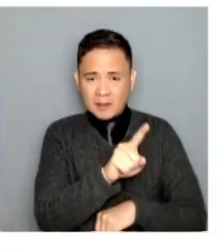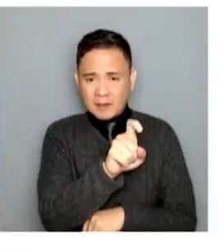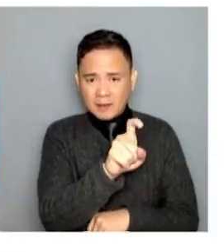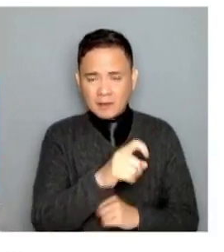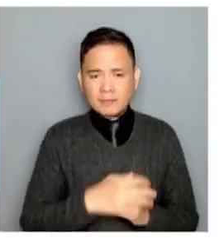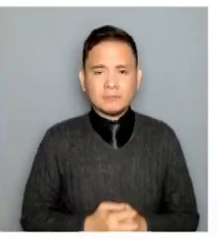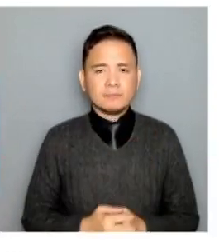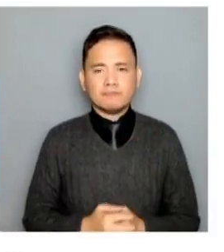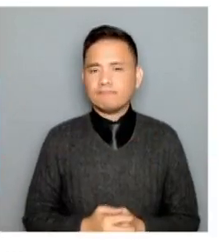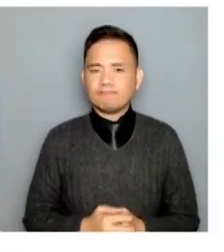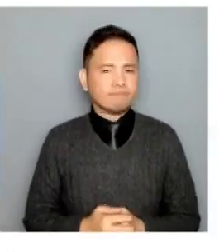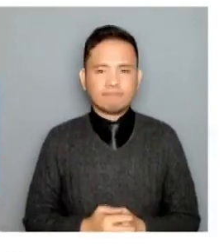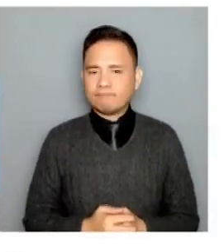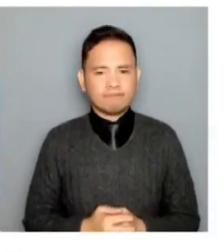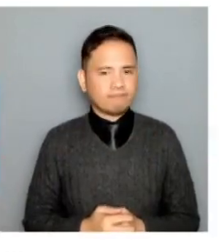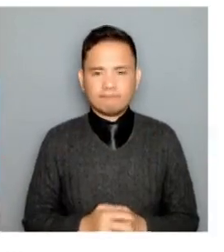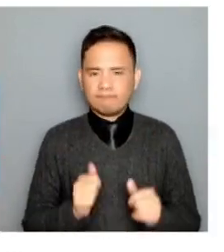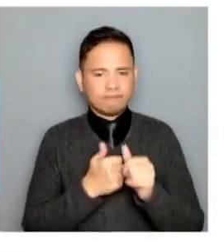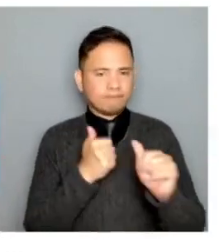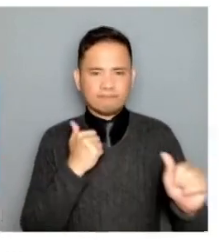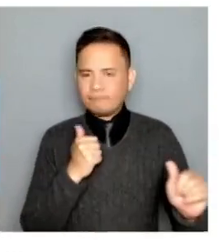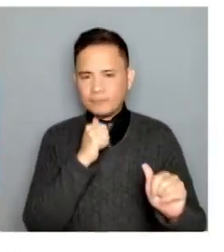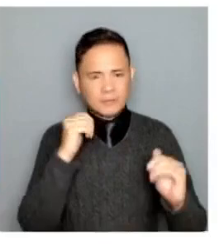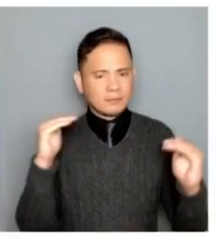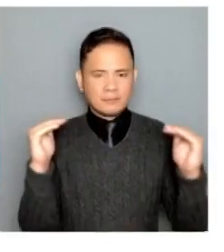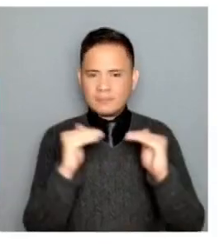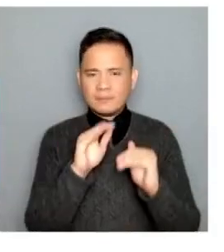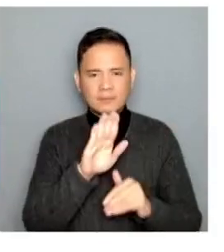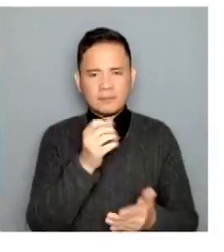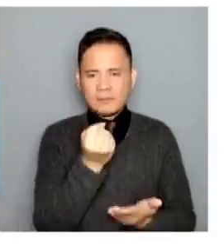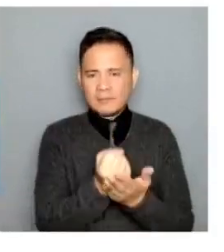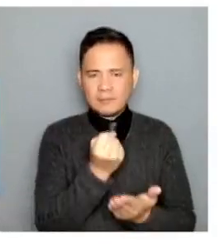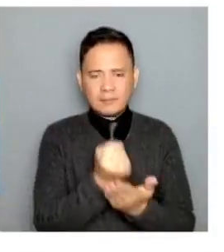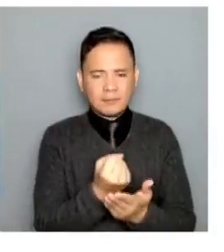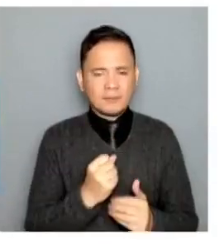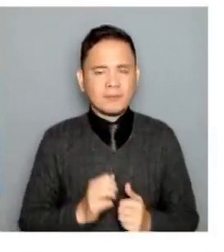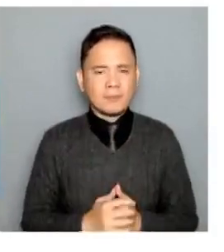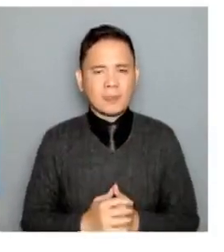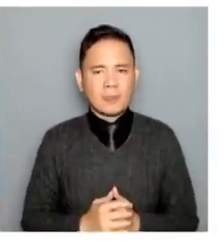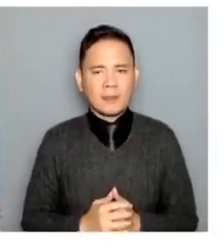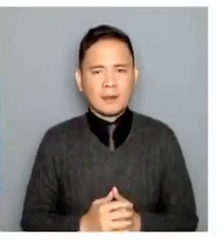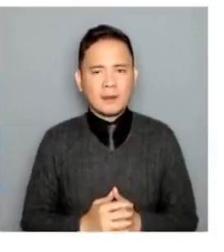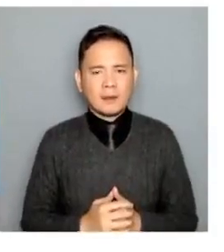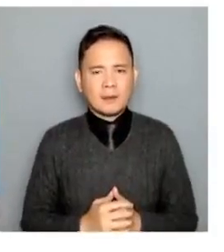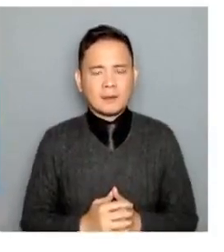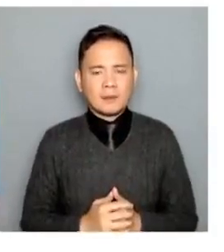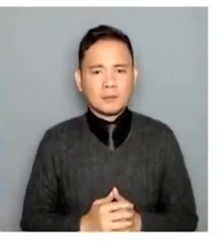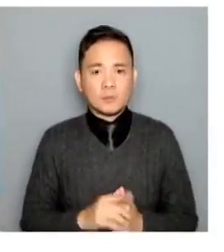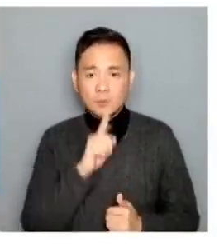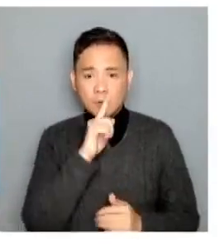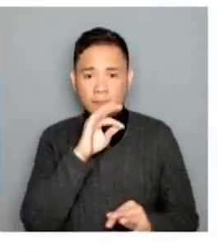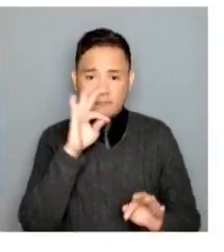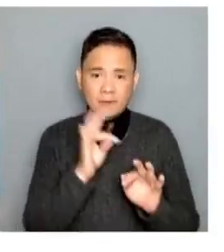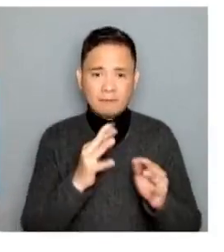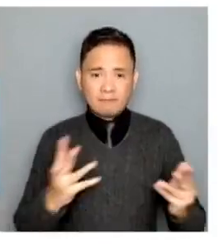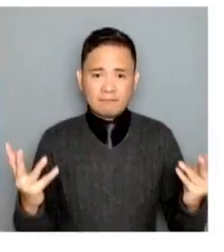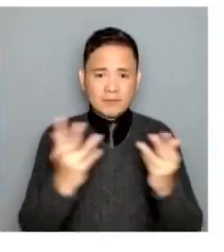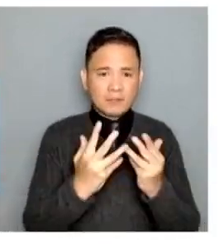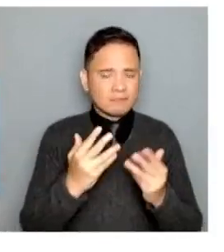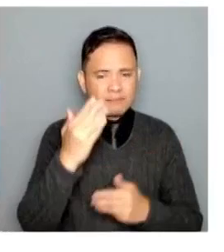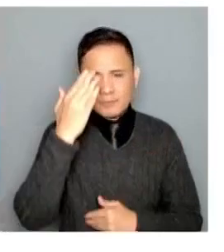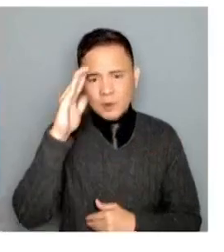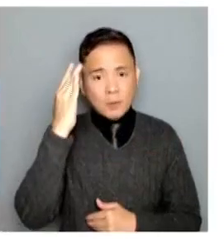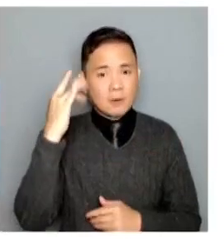Wala pa po actually na nasasahod yung mga tao natin. So hindi pa natin alam kung kasya ba talaga or hindi. Kasi wala pa pong